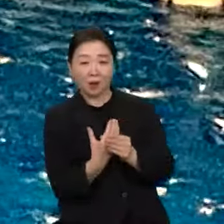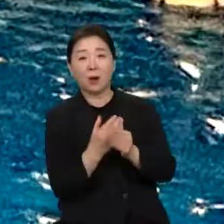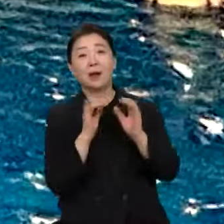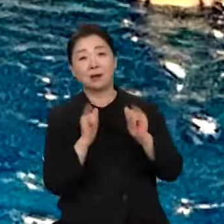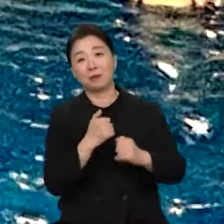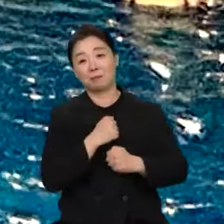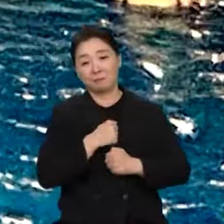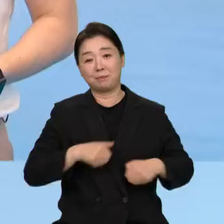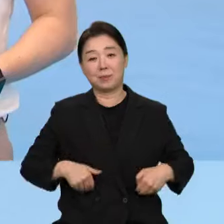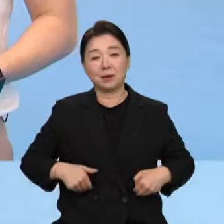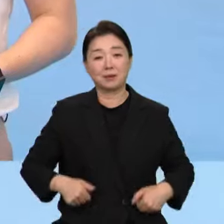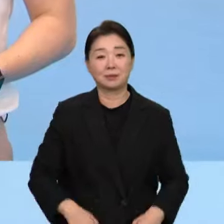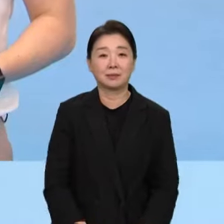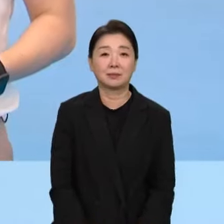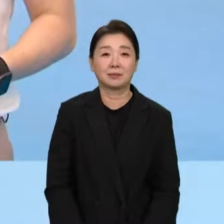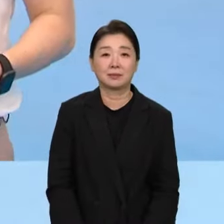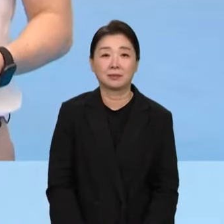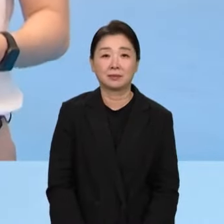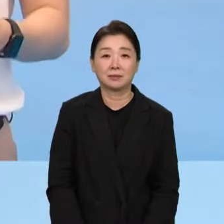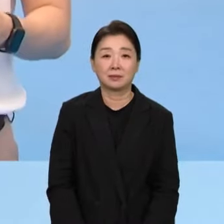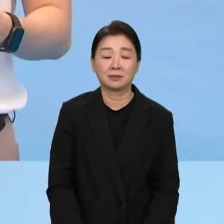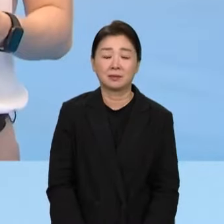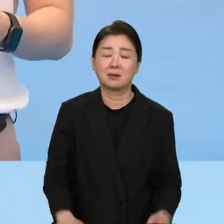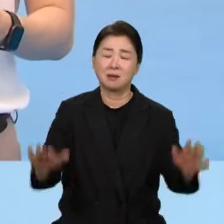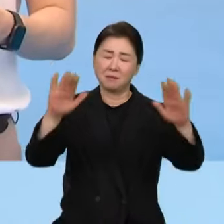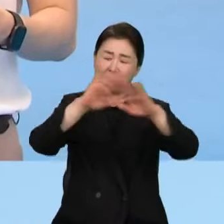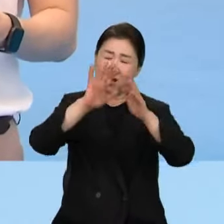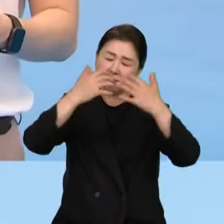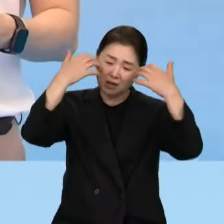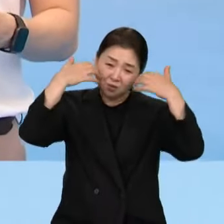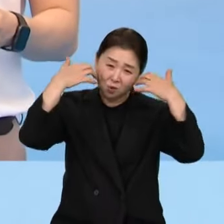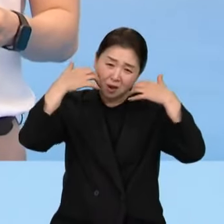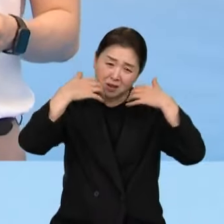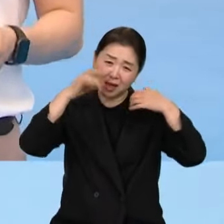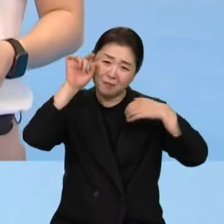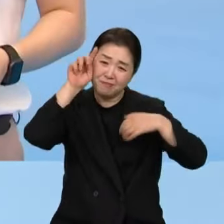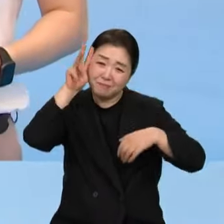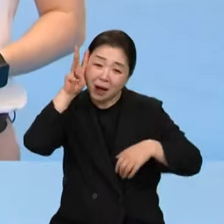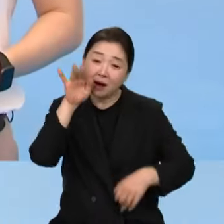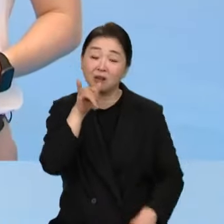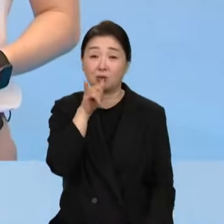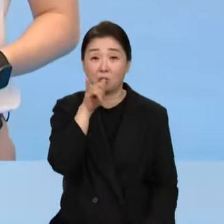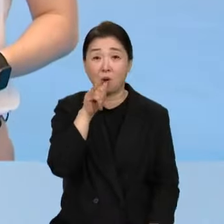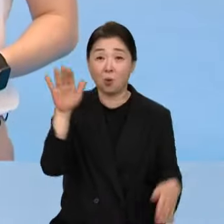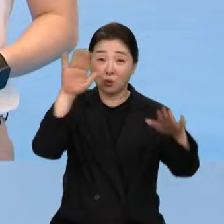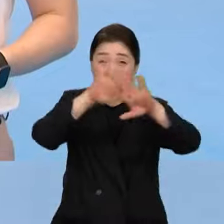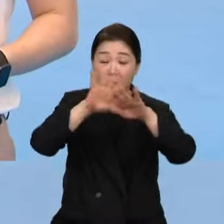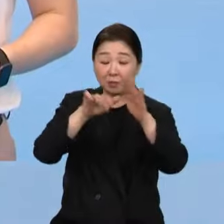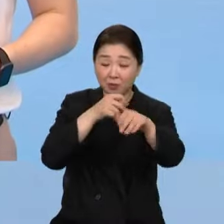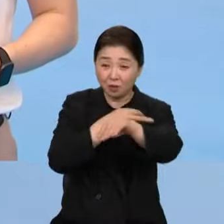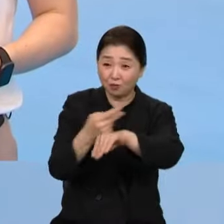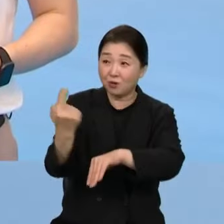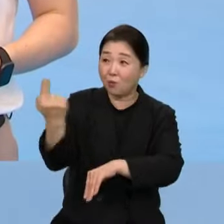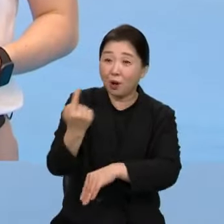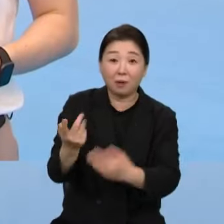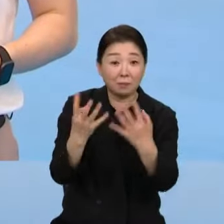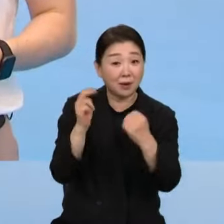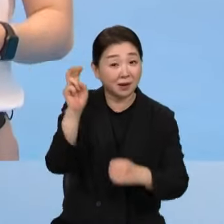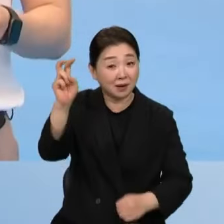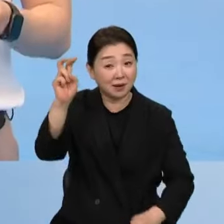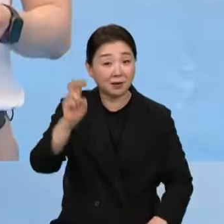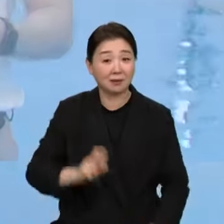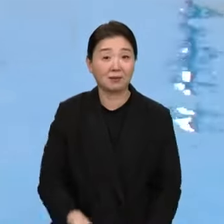유의하셔야겠습니다. 네, 열대야가 벌써 며칠째 계속되고 있잖아요. 오늘 밤에도 뭐 수영장 찾는 시민들 많겠군요.